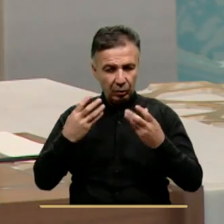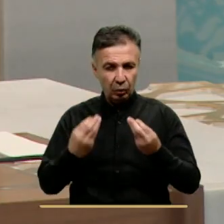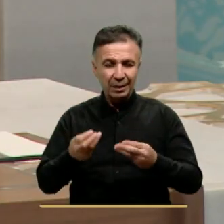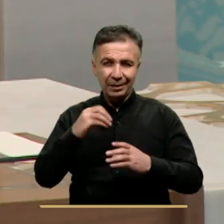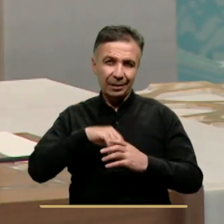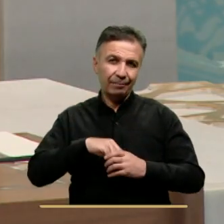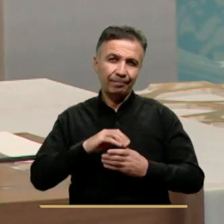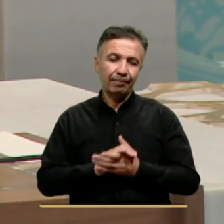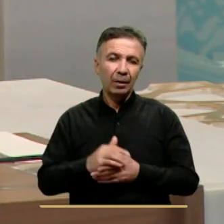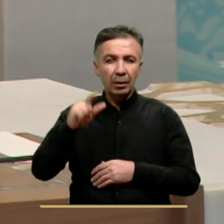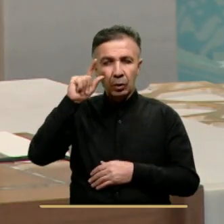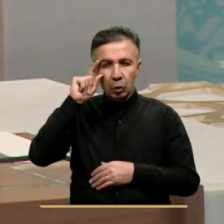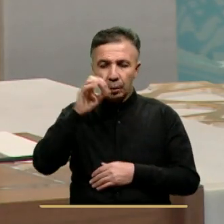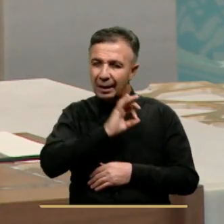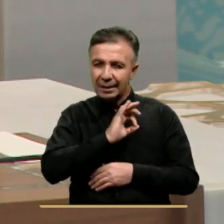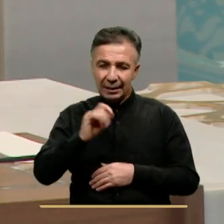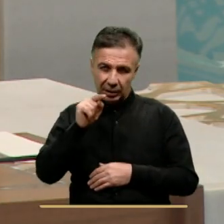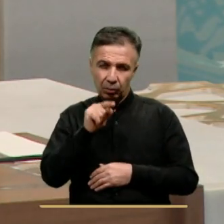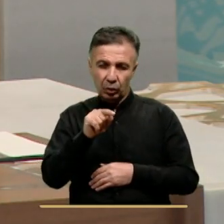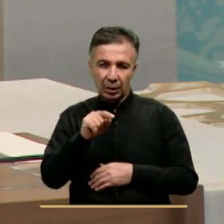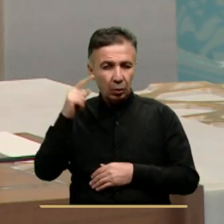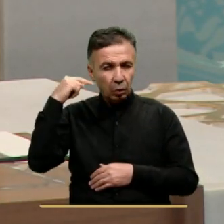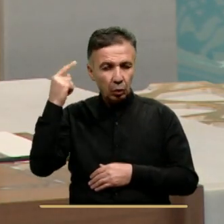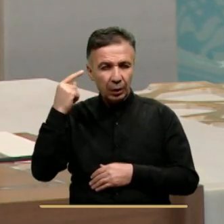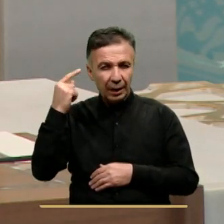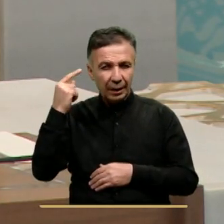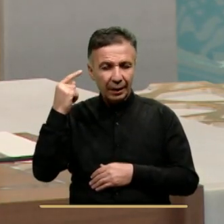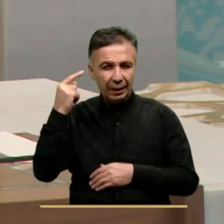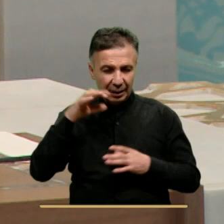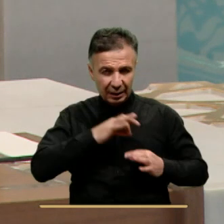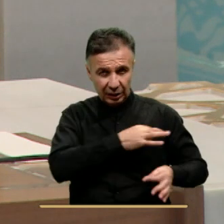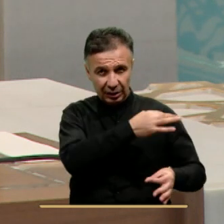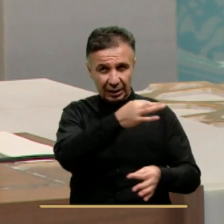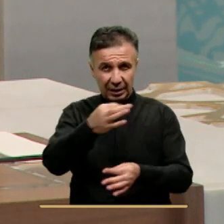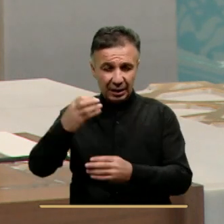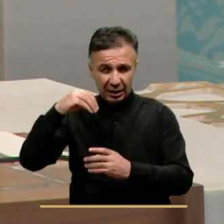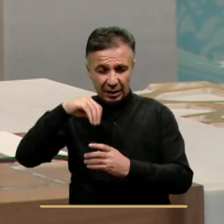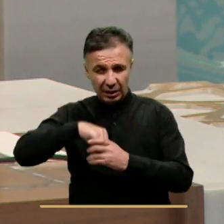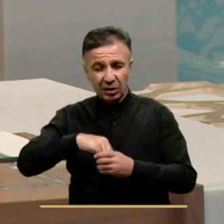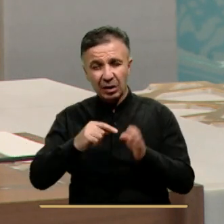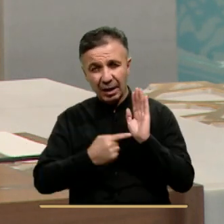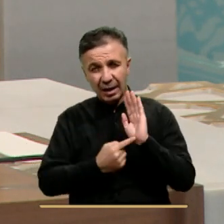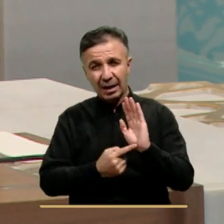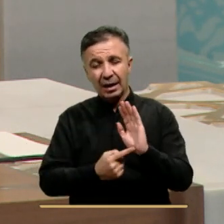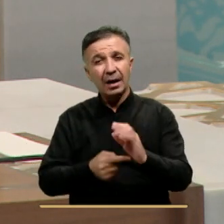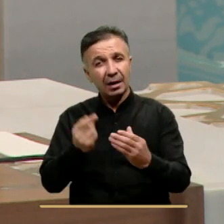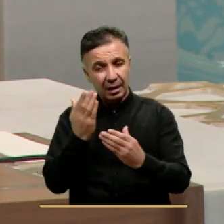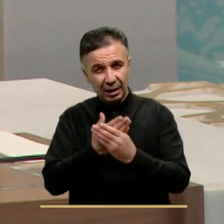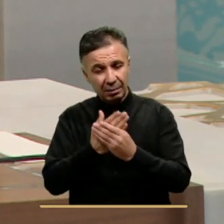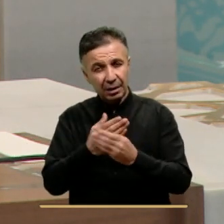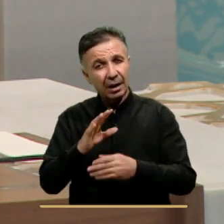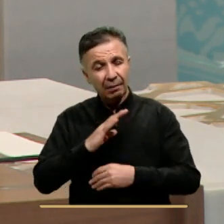inne Şüphesiz bunda düşünen kimseler için deliller ibretler ve mesajlar